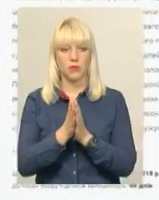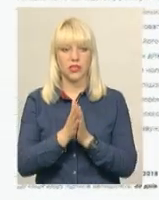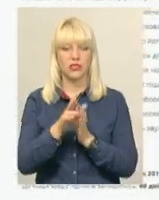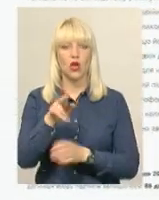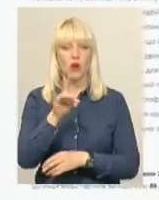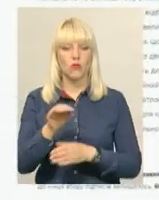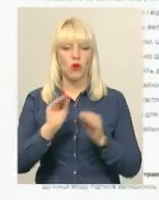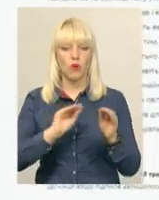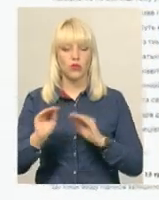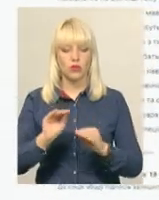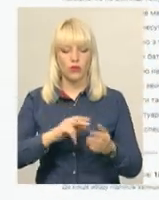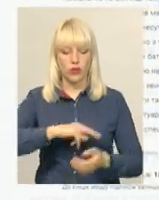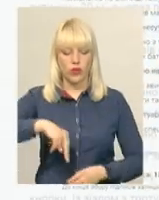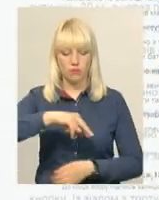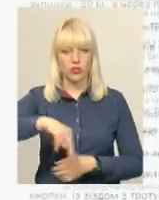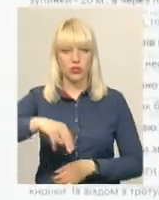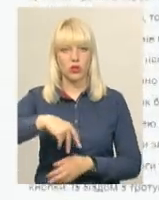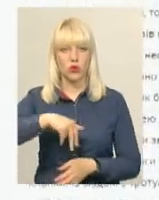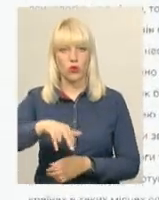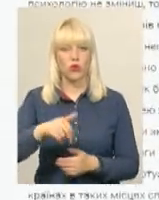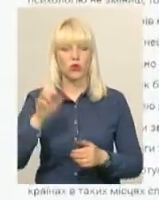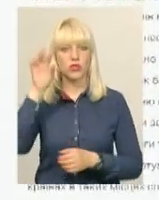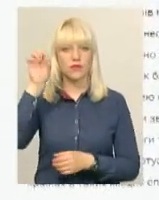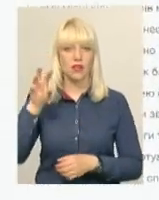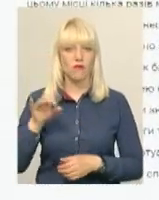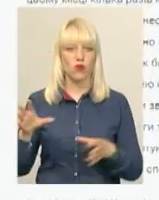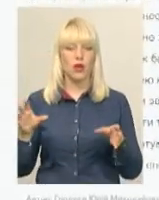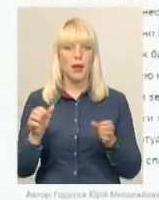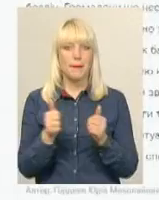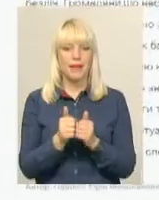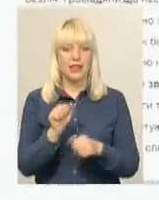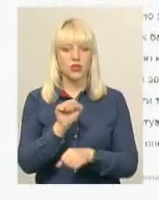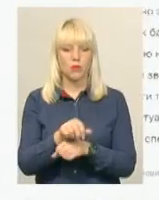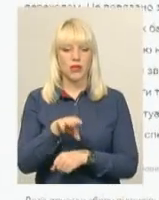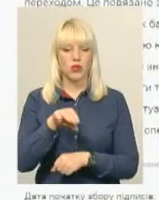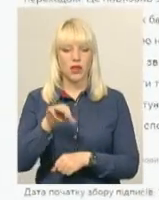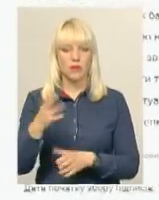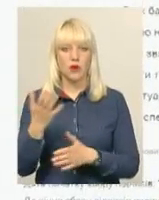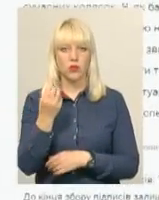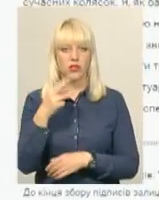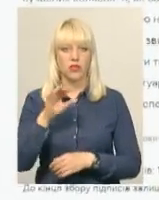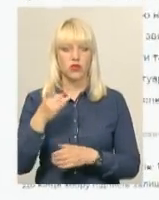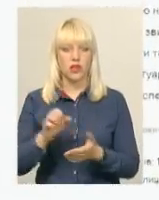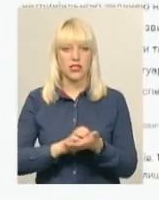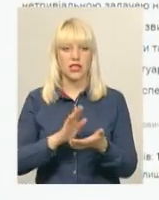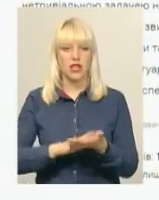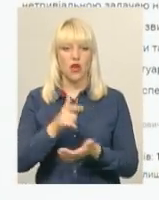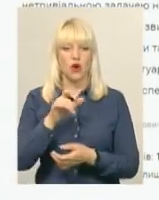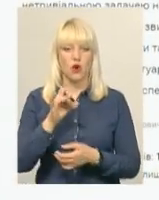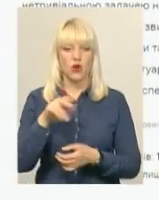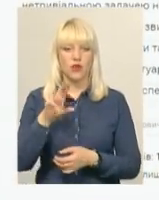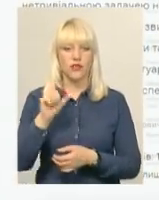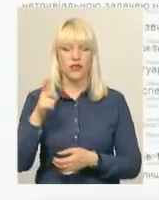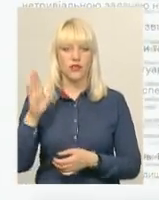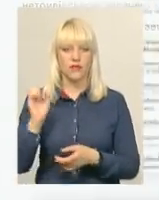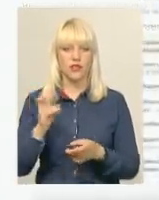облаштування пішохідного переходу світлофором біля зупинки Темп, яку 13 травня зареєстрував хмельничанин Юрій Гордієв на